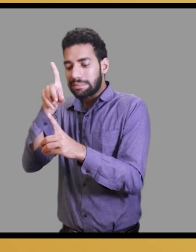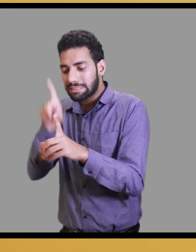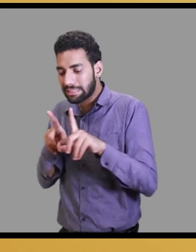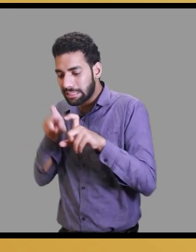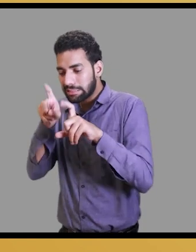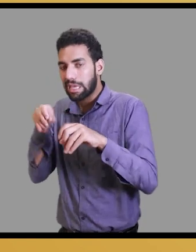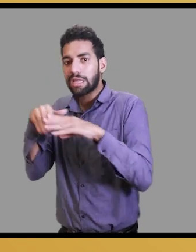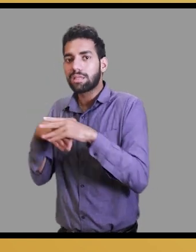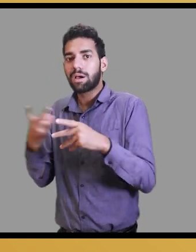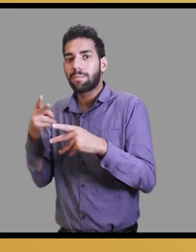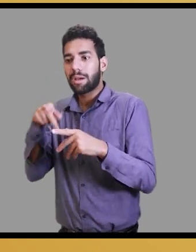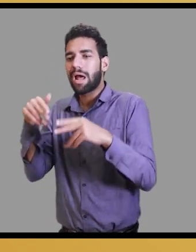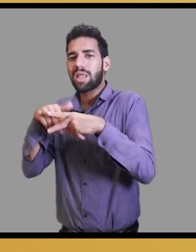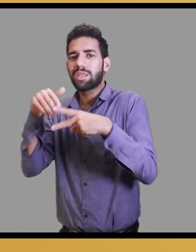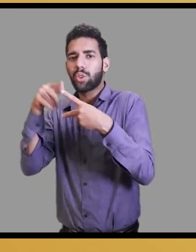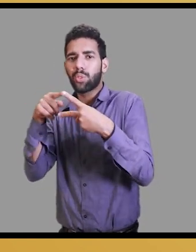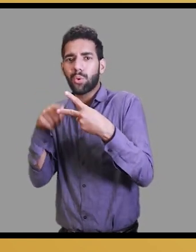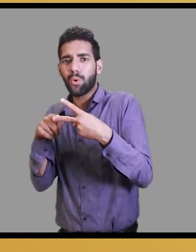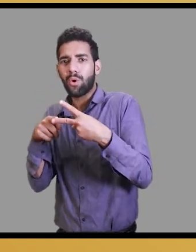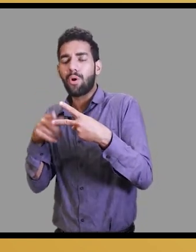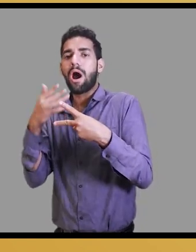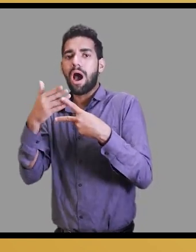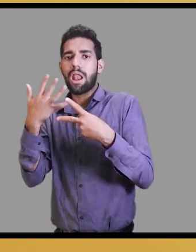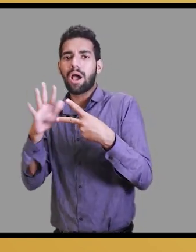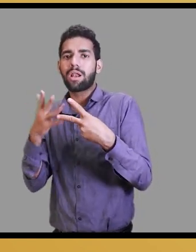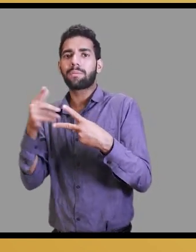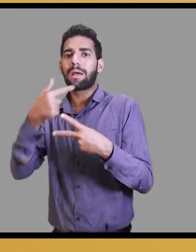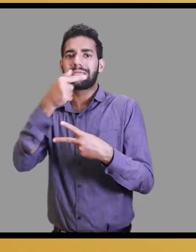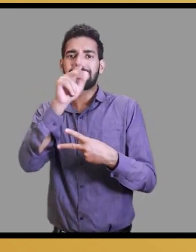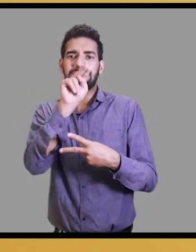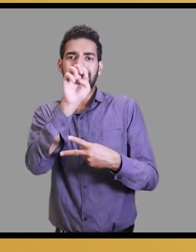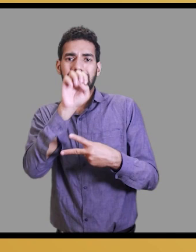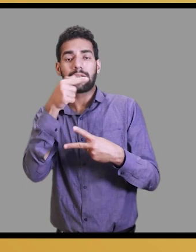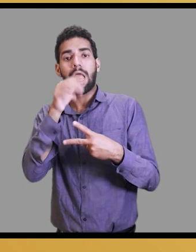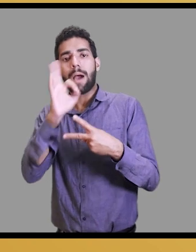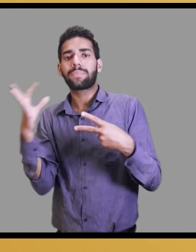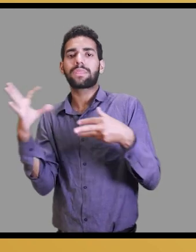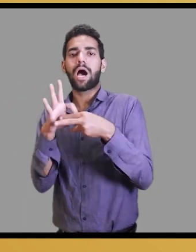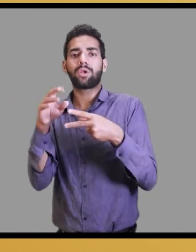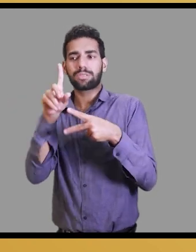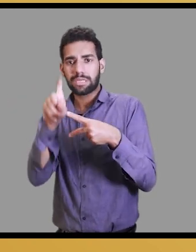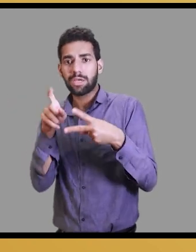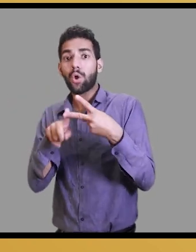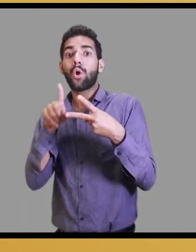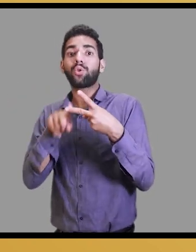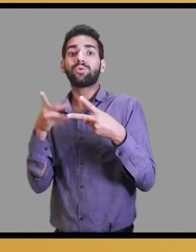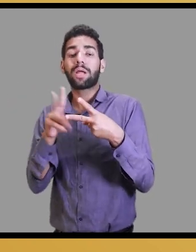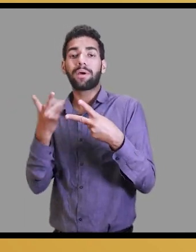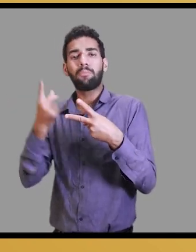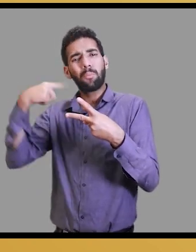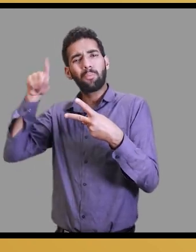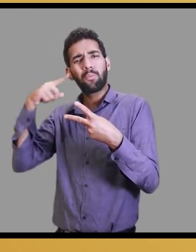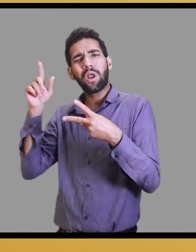قسم کے ٹیسٹ کامن ہوتے ہیں، جو ایک مولیکولر ٹیسٹ ہے جس کو عام زبان میں ہم جین ایکسپرٹ کہتے ہیں، یا پرانا جو ٹیسٹ ہے جو کہ گولڈ اسٹینڈرڈ اسٹل ہے کہ